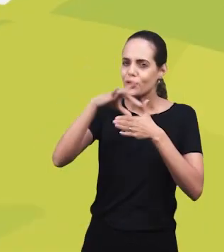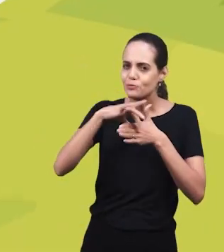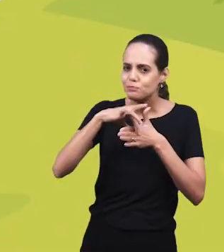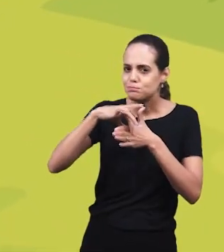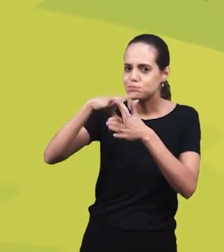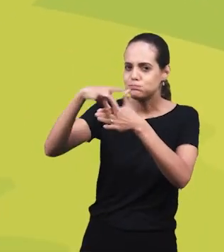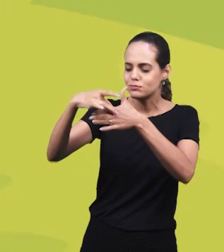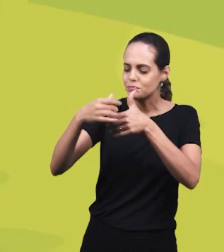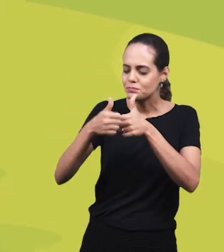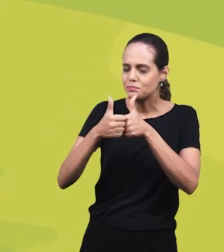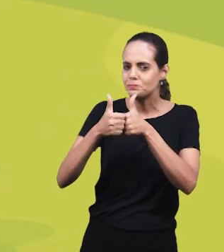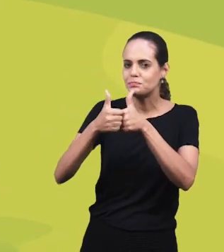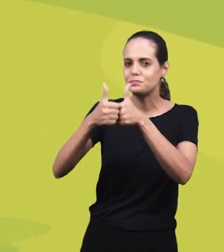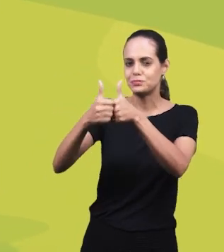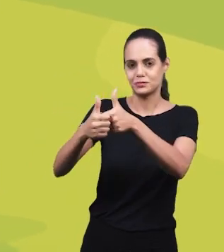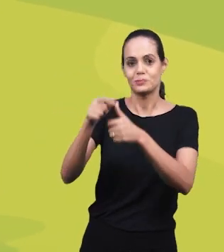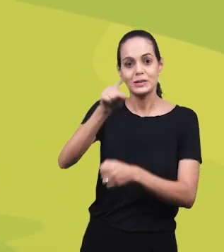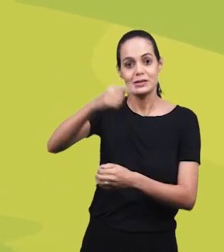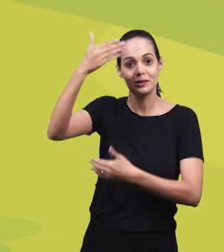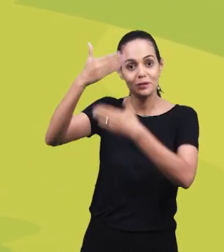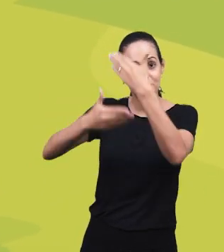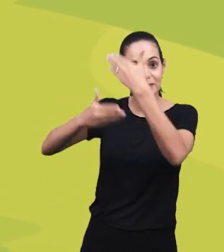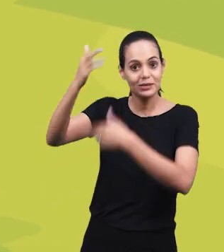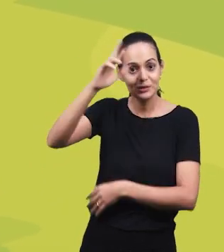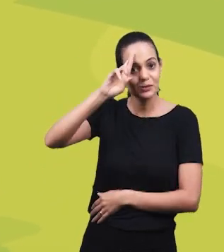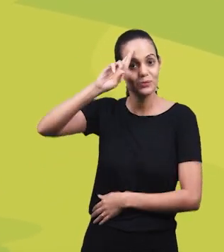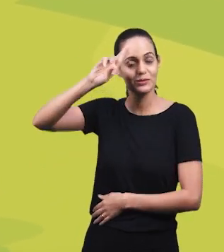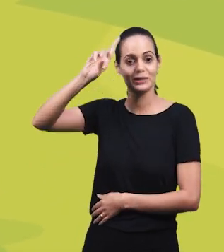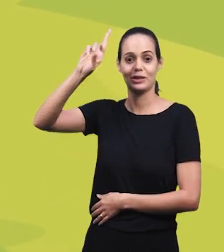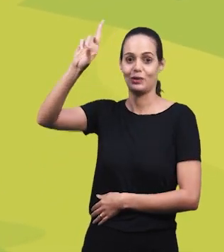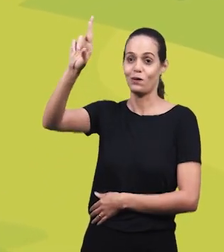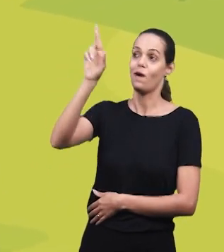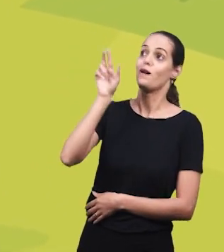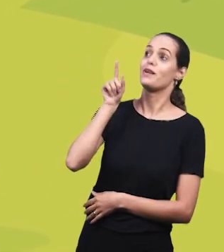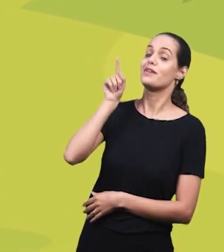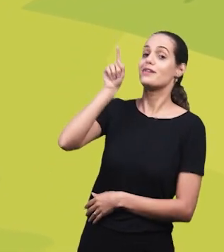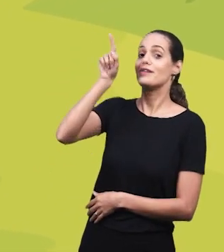e vos guiarei. Andai na minha presença